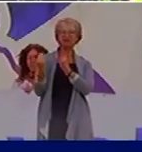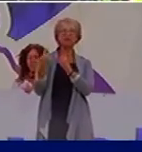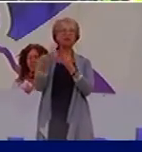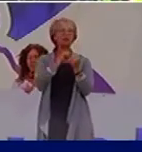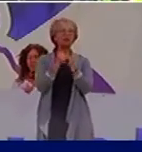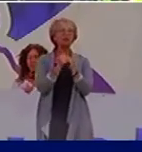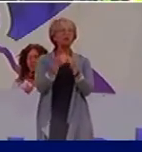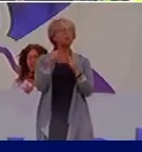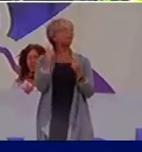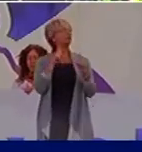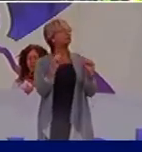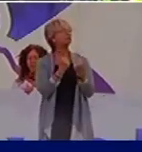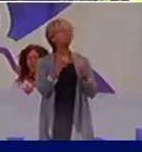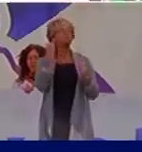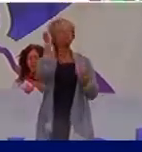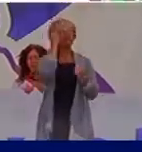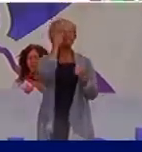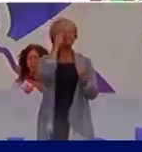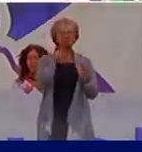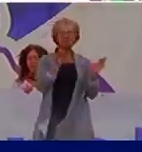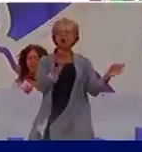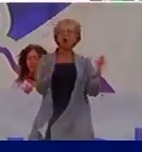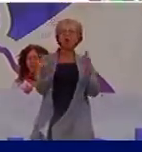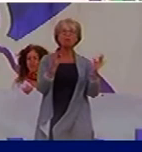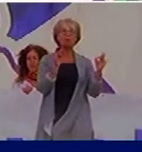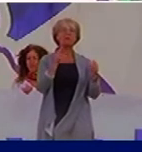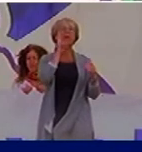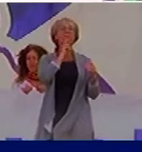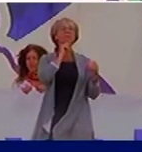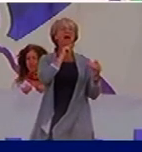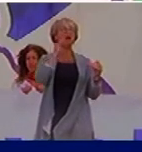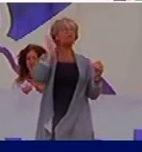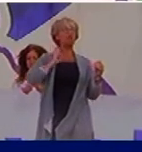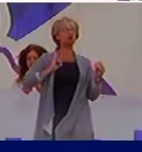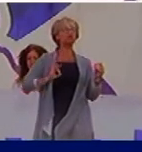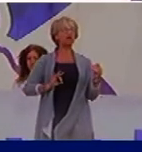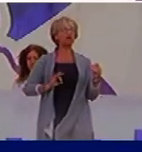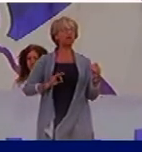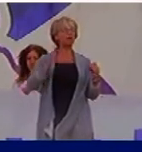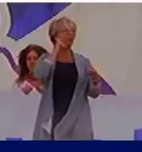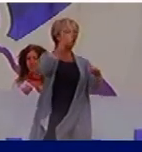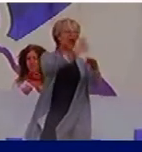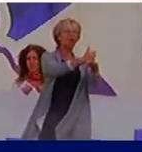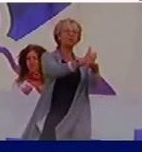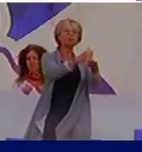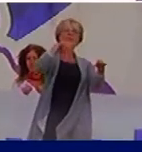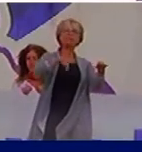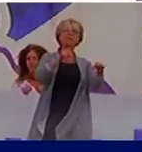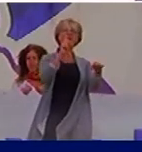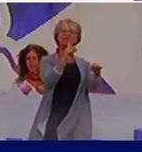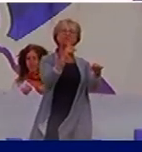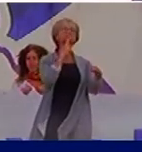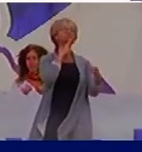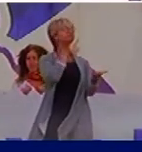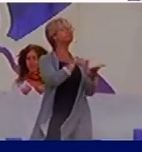non possiamo pensare che nel momento in cui si parla delle forze dell'ordine il capogruppo del PD in aula